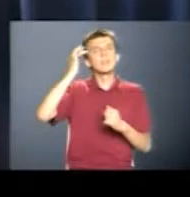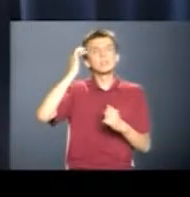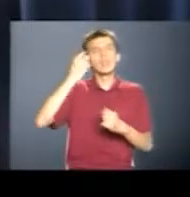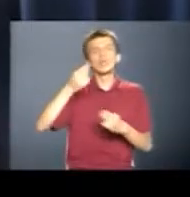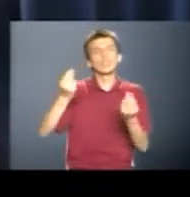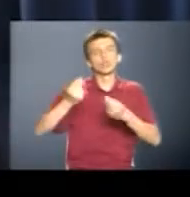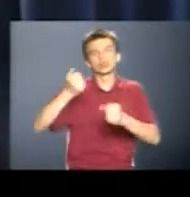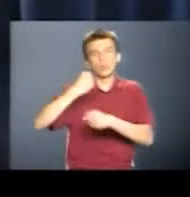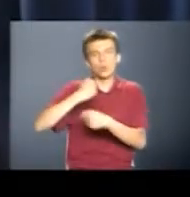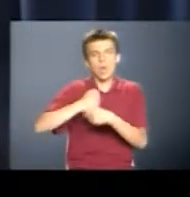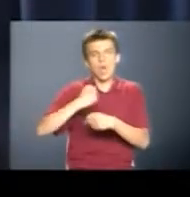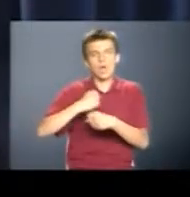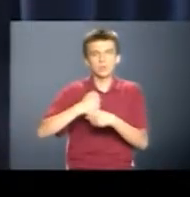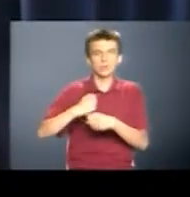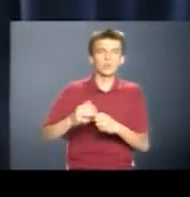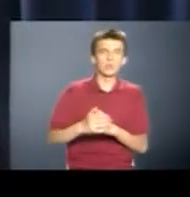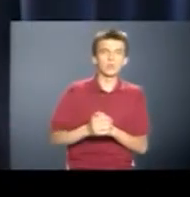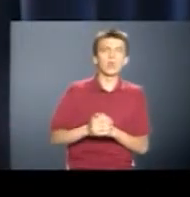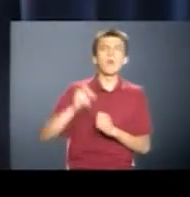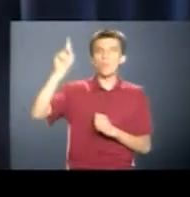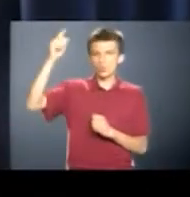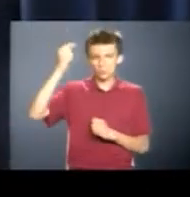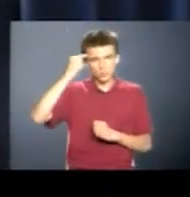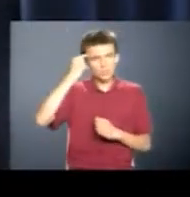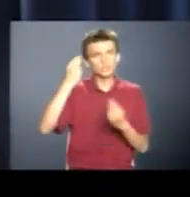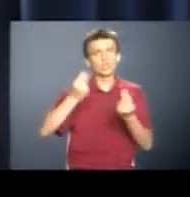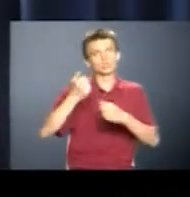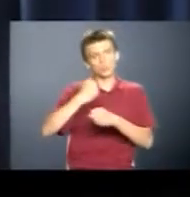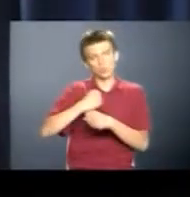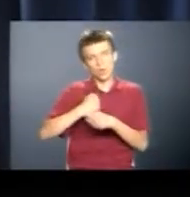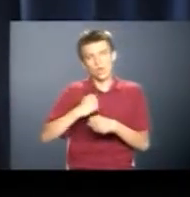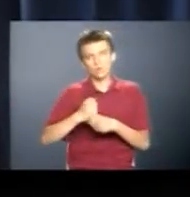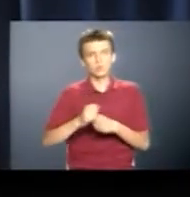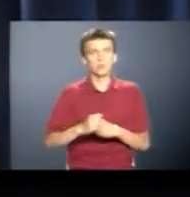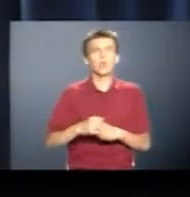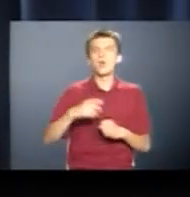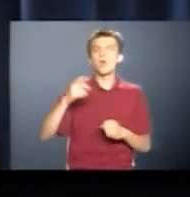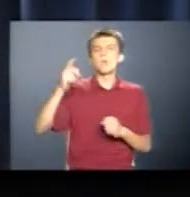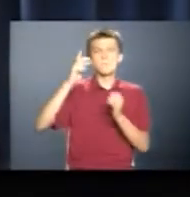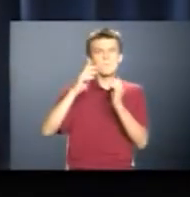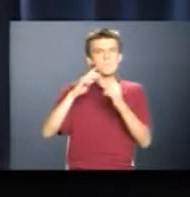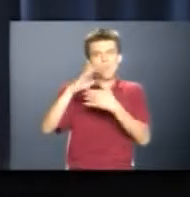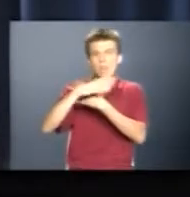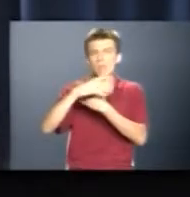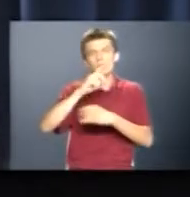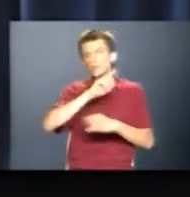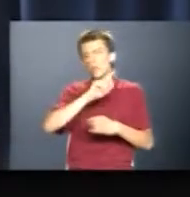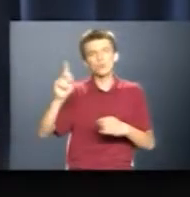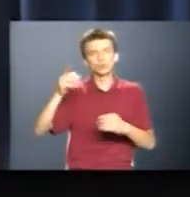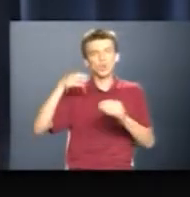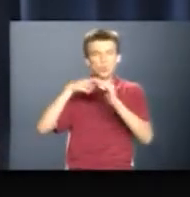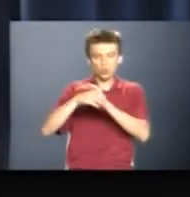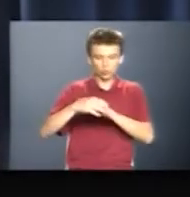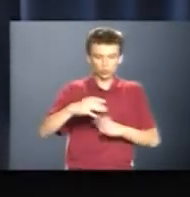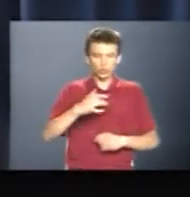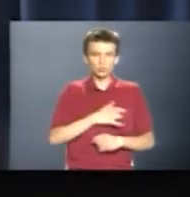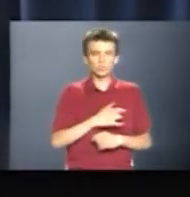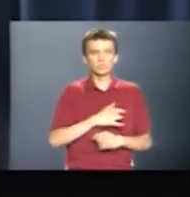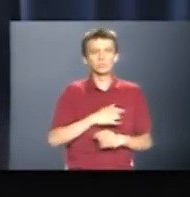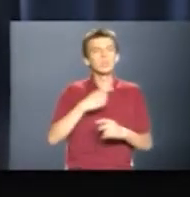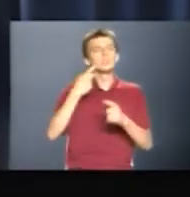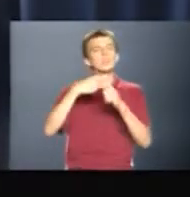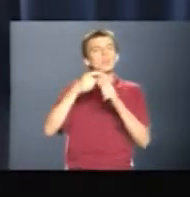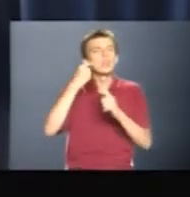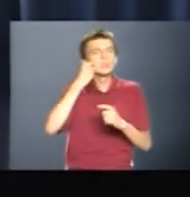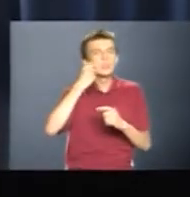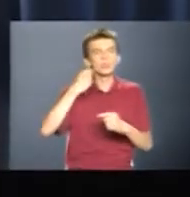srcu. On nam može sugerirati da učinimo nešto zlo, ali ne može u naše srce ući. Zbog toga je iskrenost osobina na